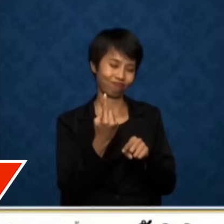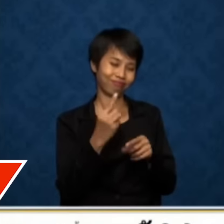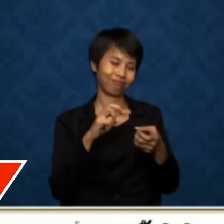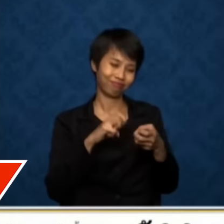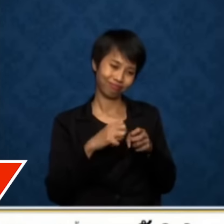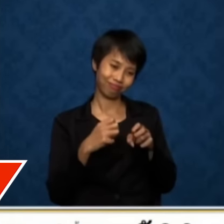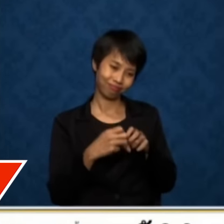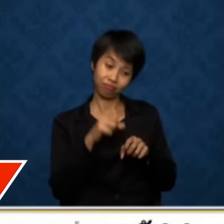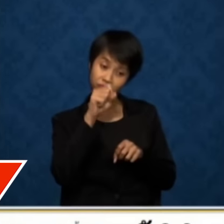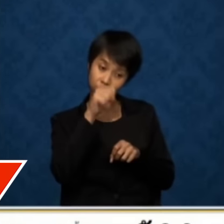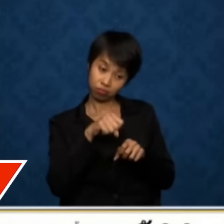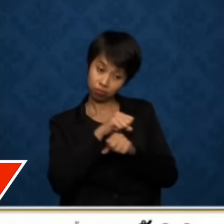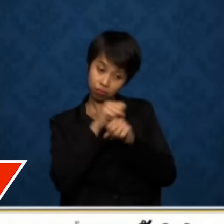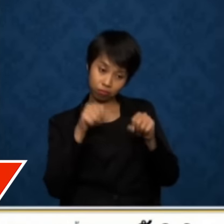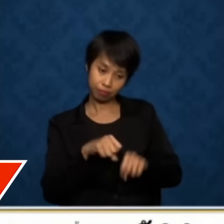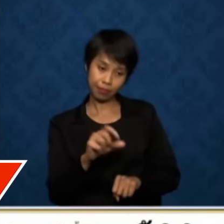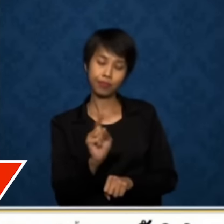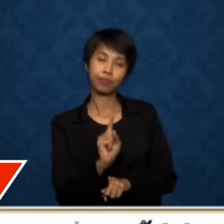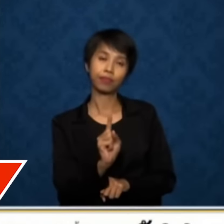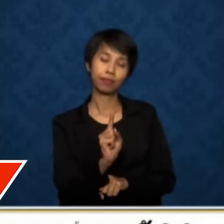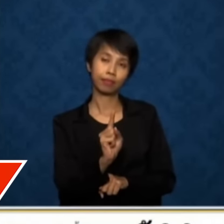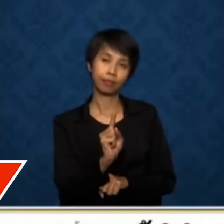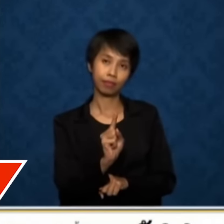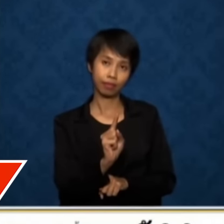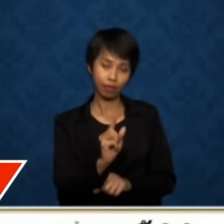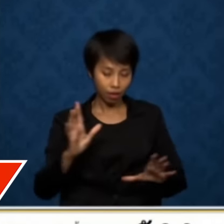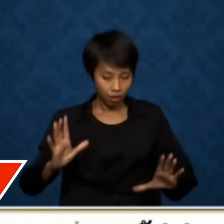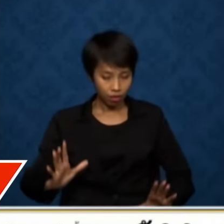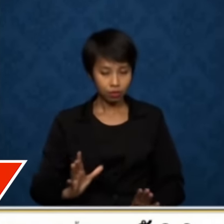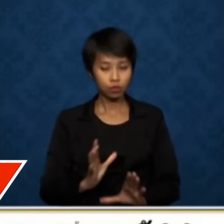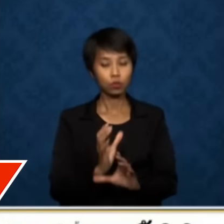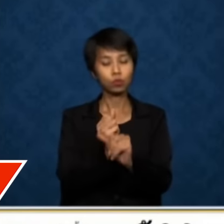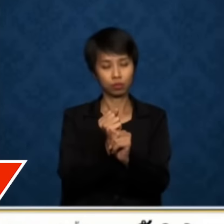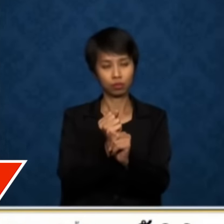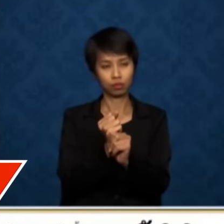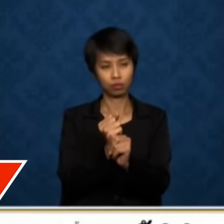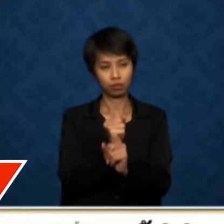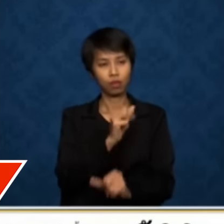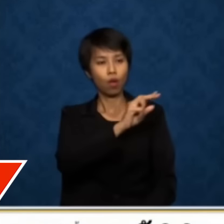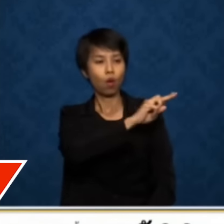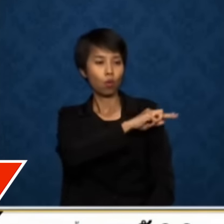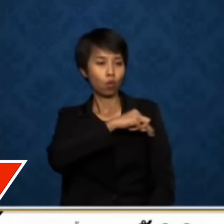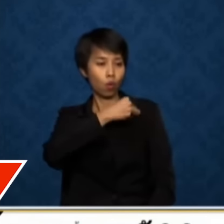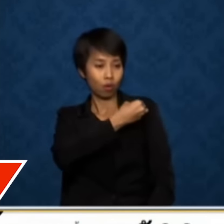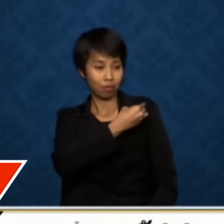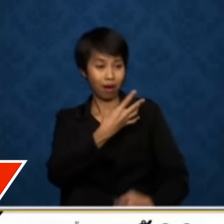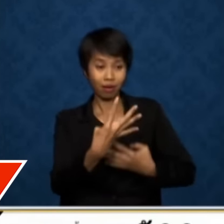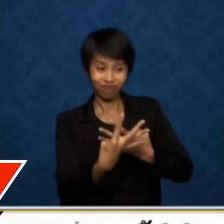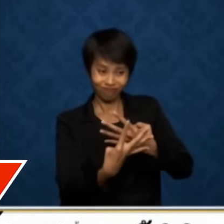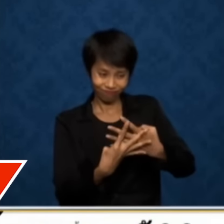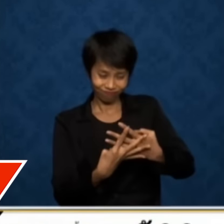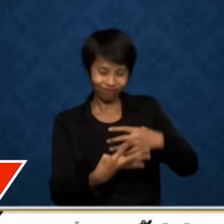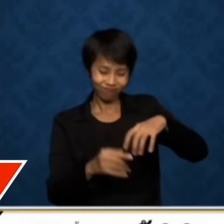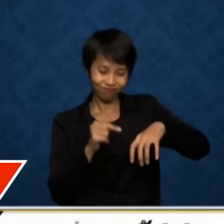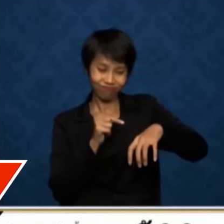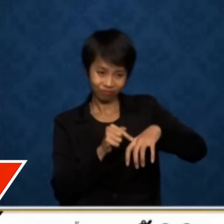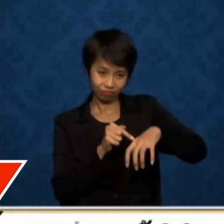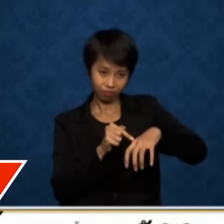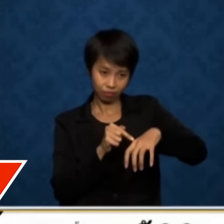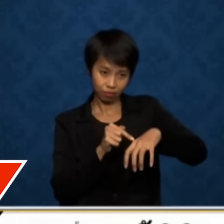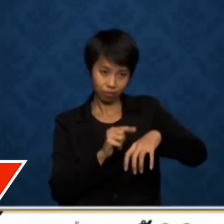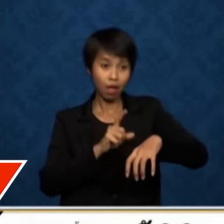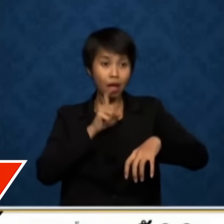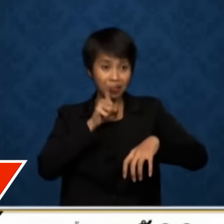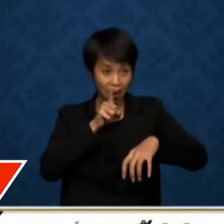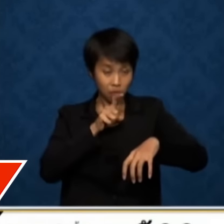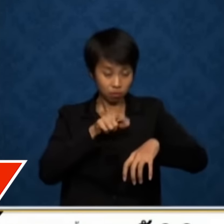านรัฐมนตรีต้องชี้ให้ชัดก็คือว่าสรุปแล้วเนี่ยโรงพยาบาลราชทัณฑ์มีศักยภาพ